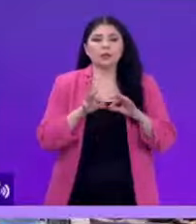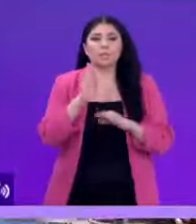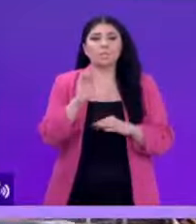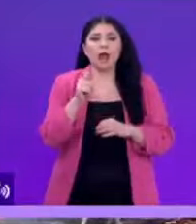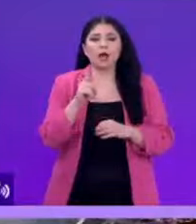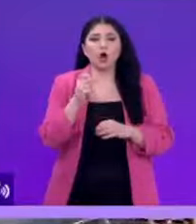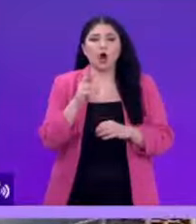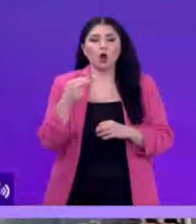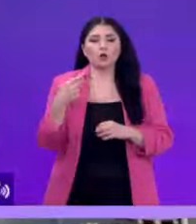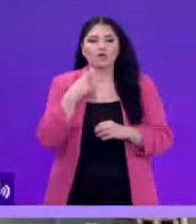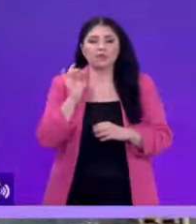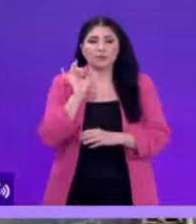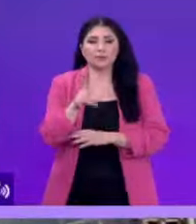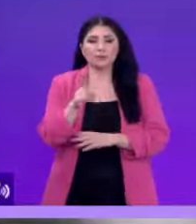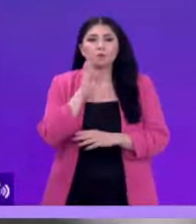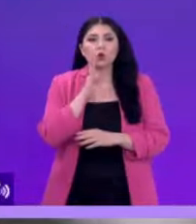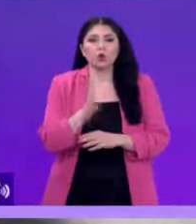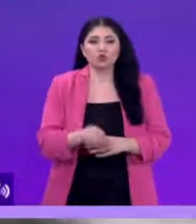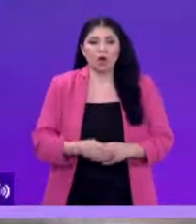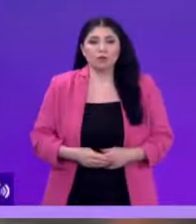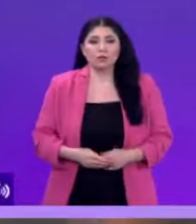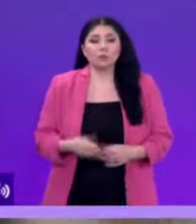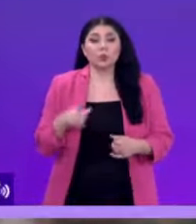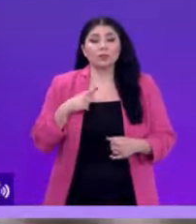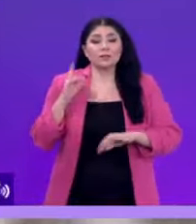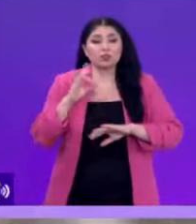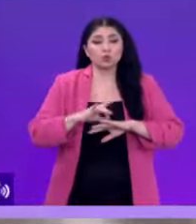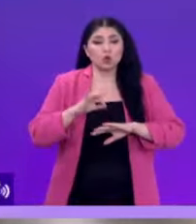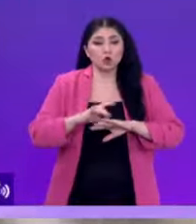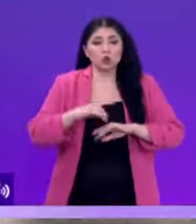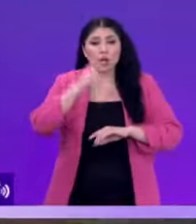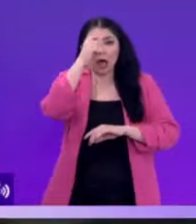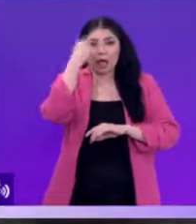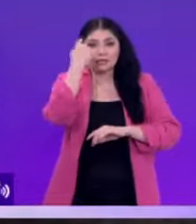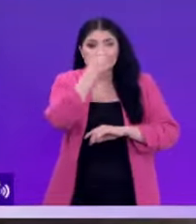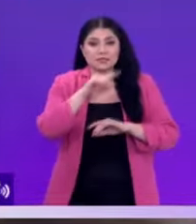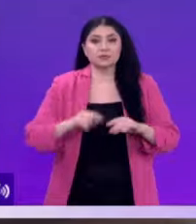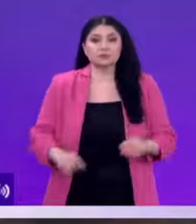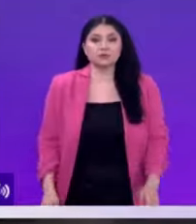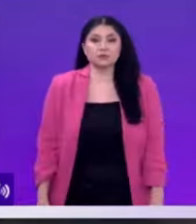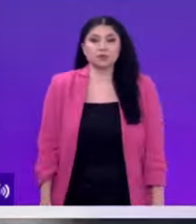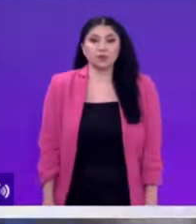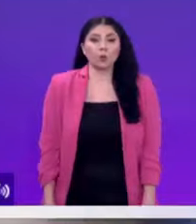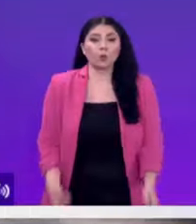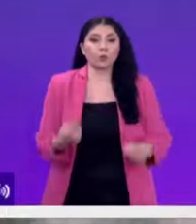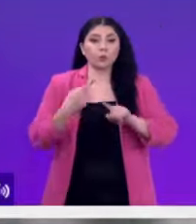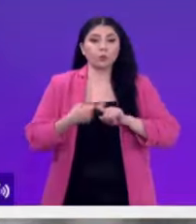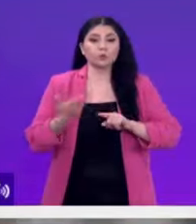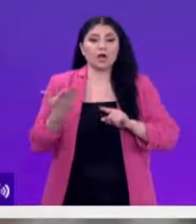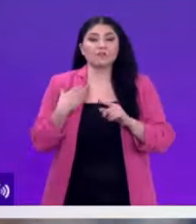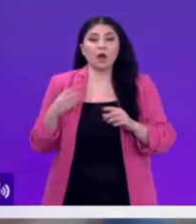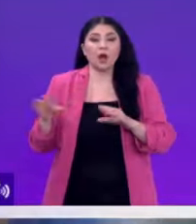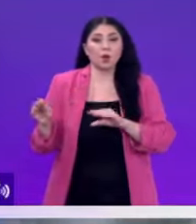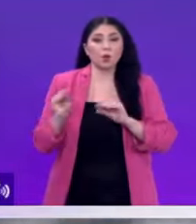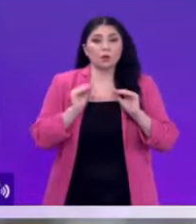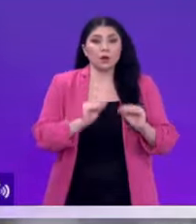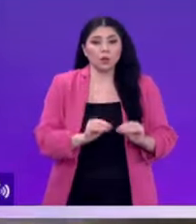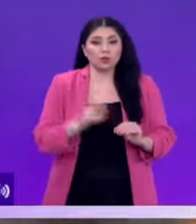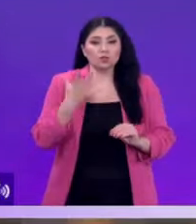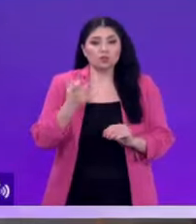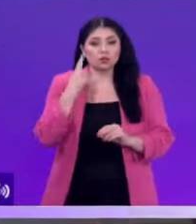la Botoșani, un elicopter în care se află medici, asistenți și care va prelua, din ceea ce